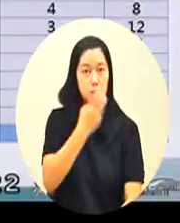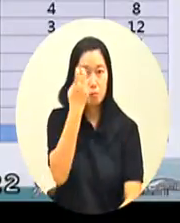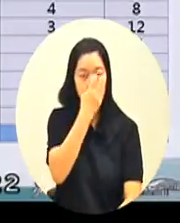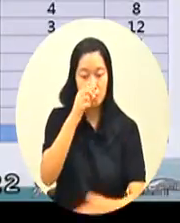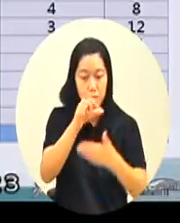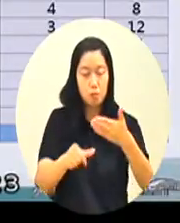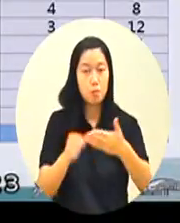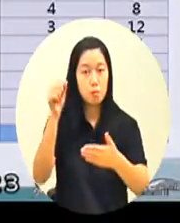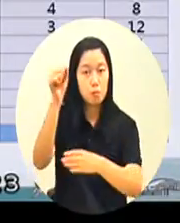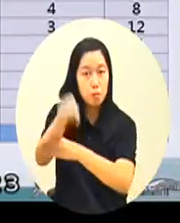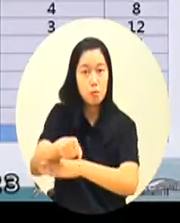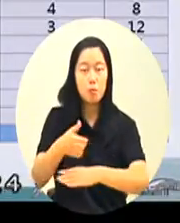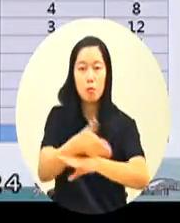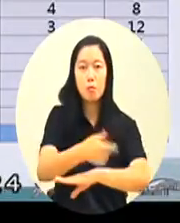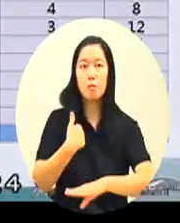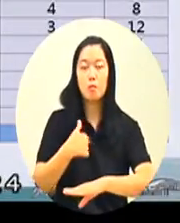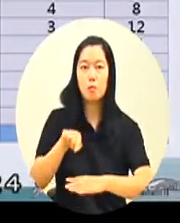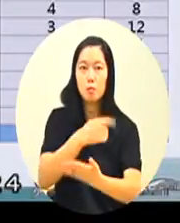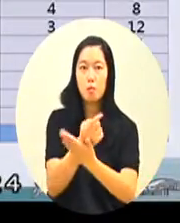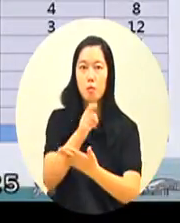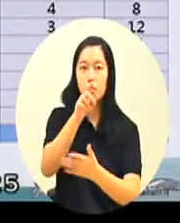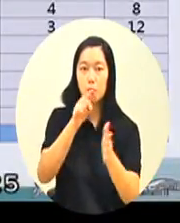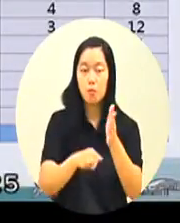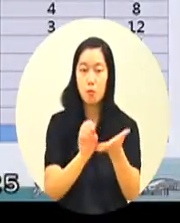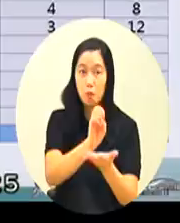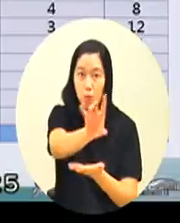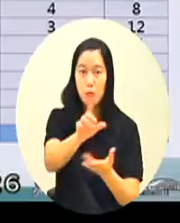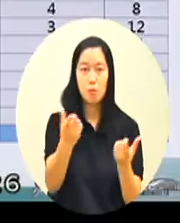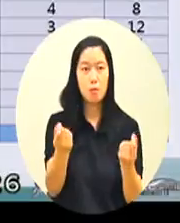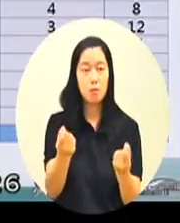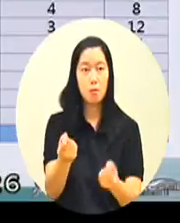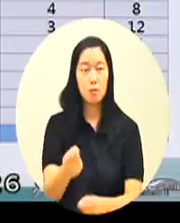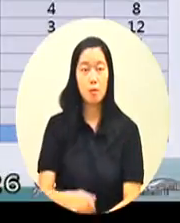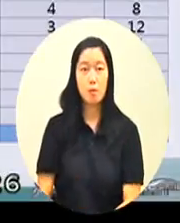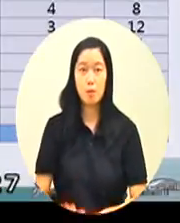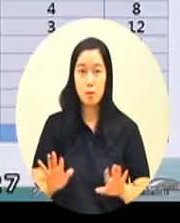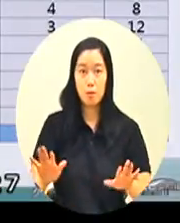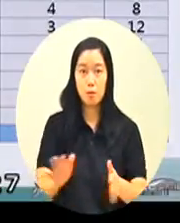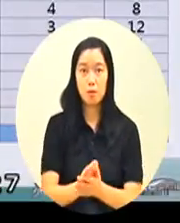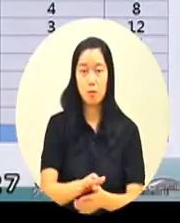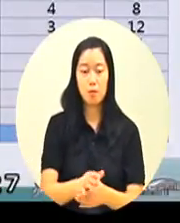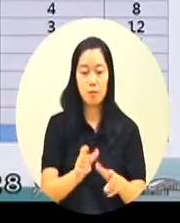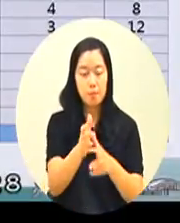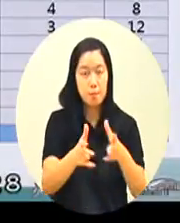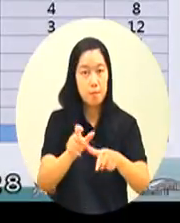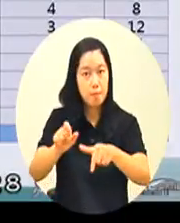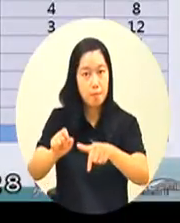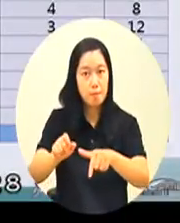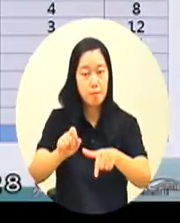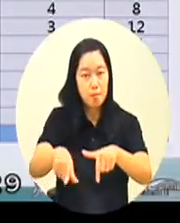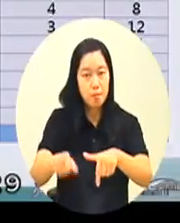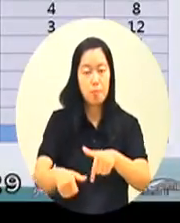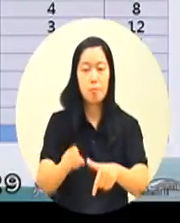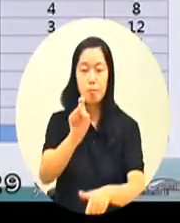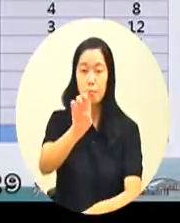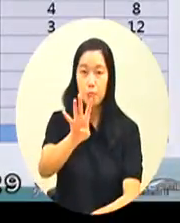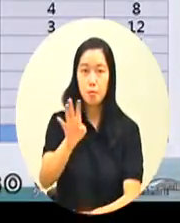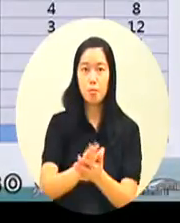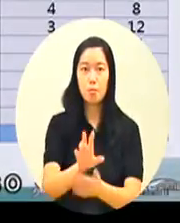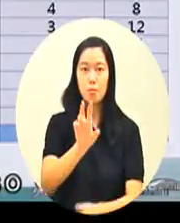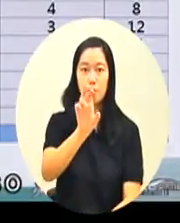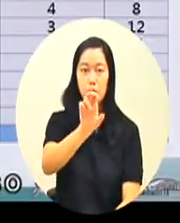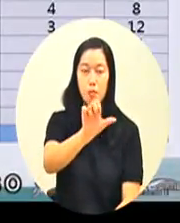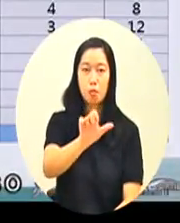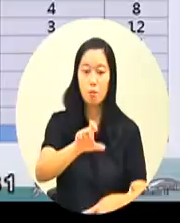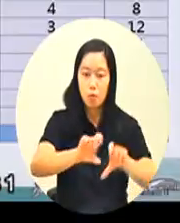后，整个状况哦，就如这个简报所示，目前呢我们有14家厂商，那总共有75条管线，